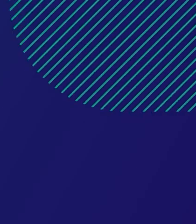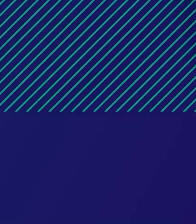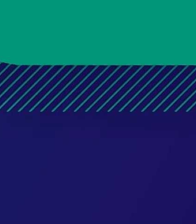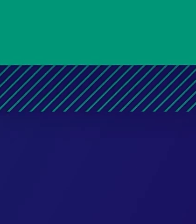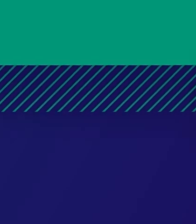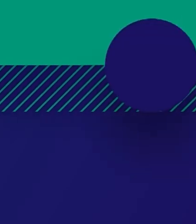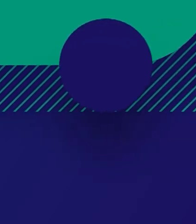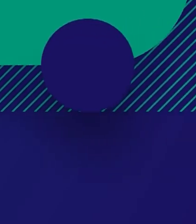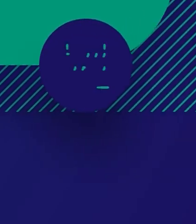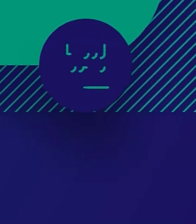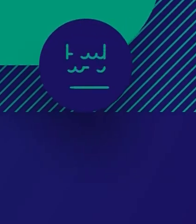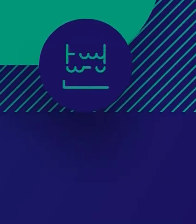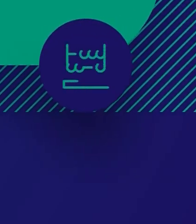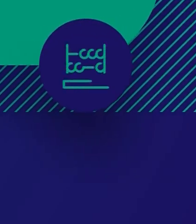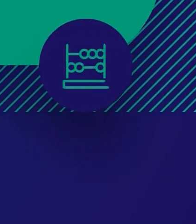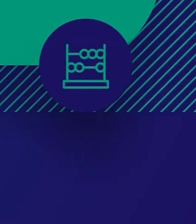de